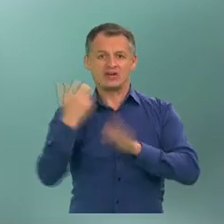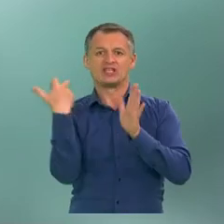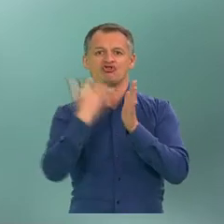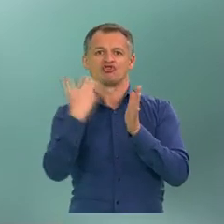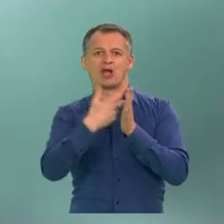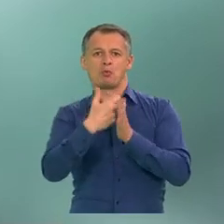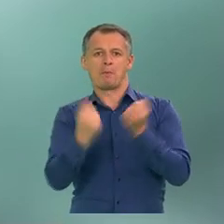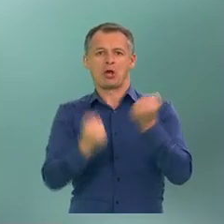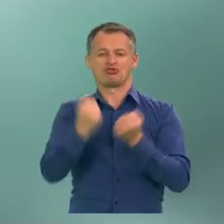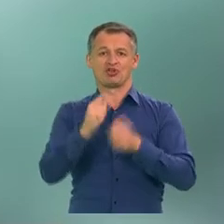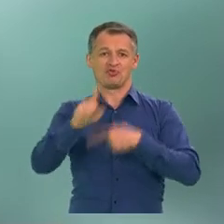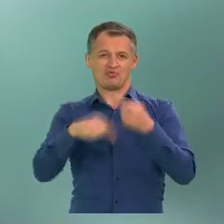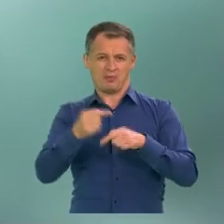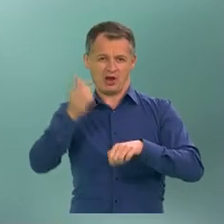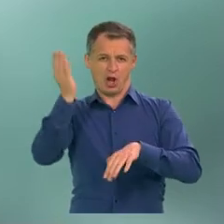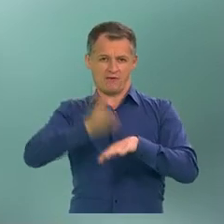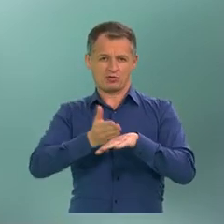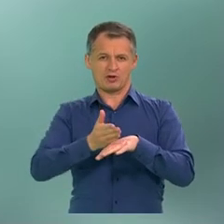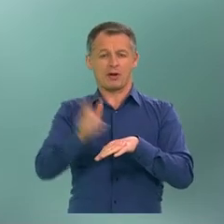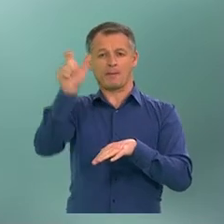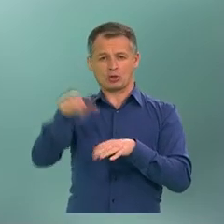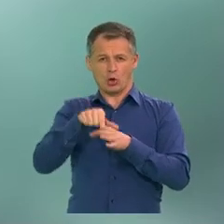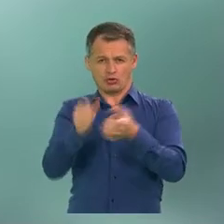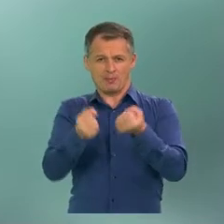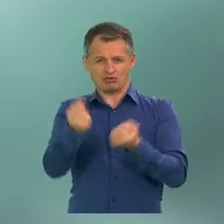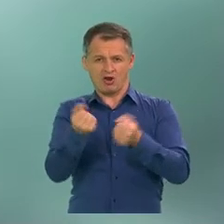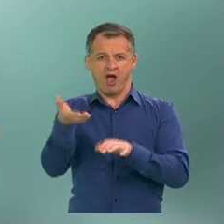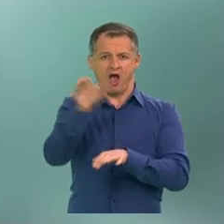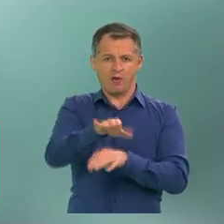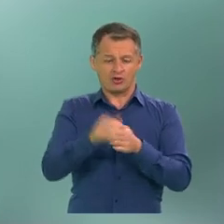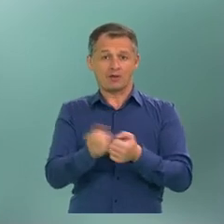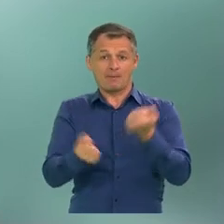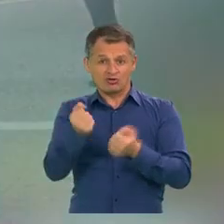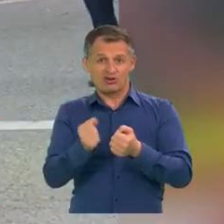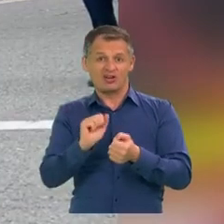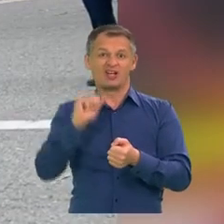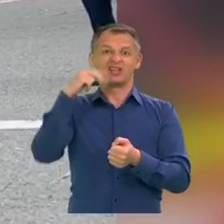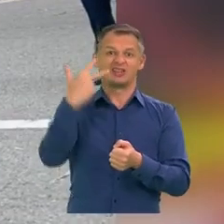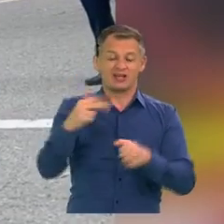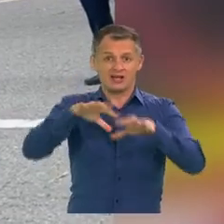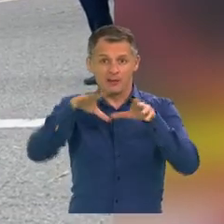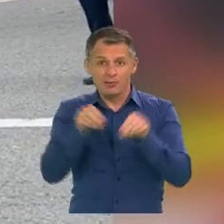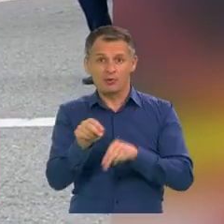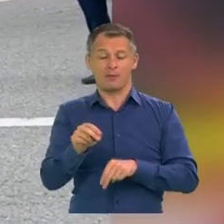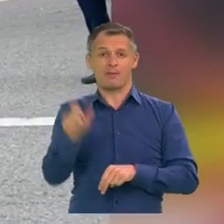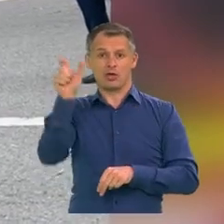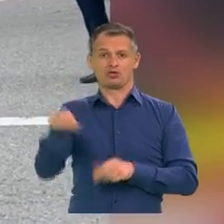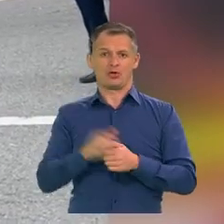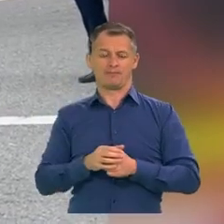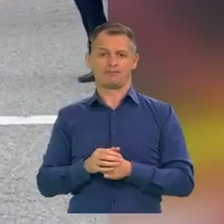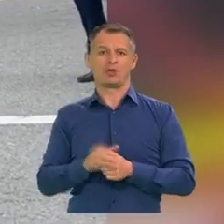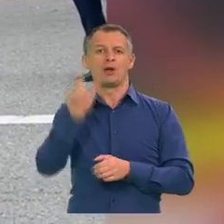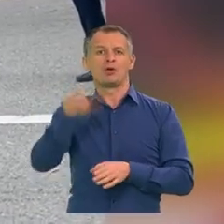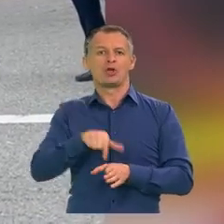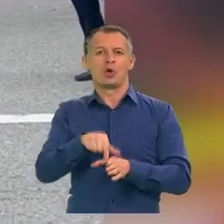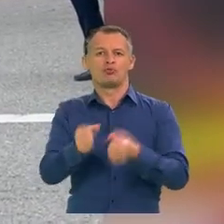În urma loviturii, conducătorul auto a decedat. În autoturism se mai aflau alte 3 persoane, însă acestea nu au suferit leziuni. Șoferii aflați în